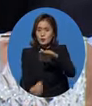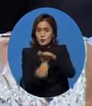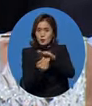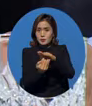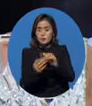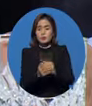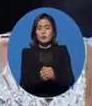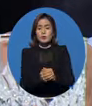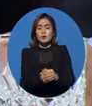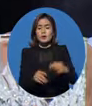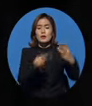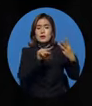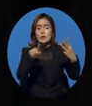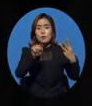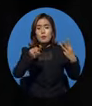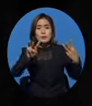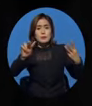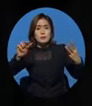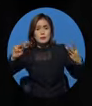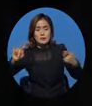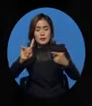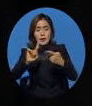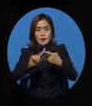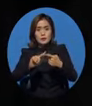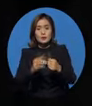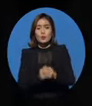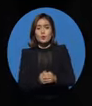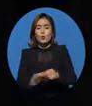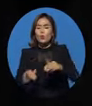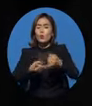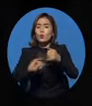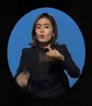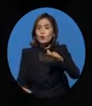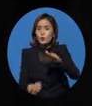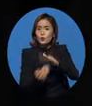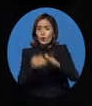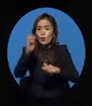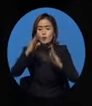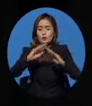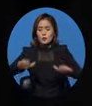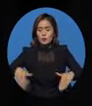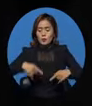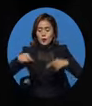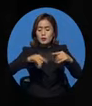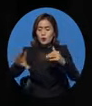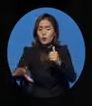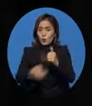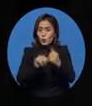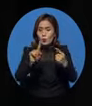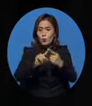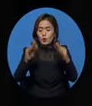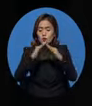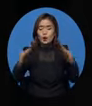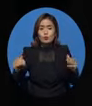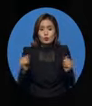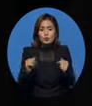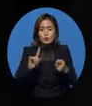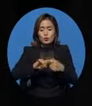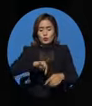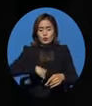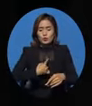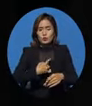3+ 2+3 그랜드 메가 시티에 균형 이뤄내고 광주전남 행정 투 가평으로 전북은 독자적